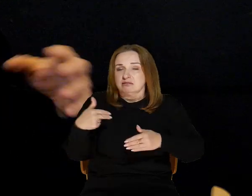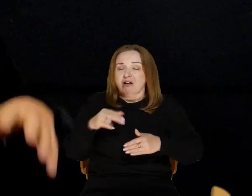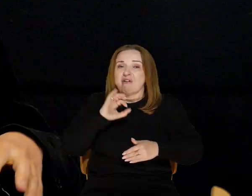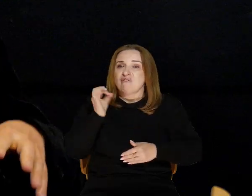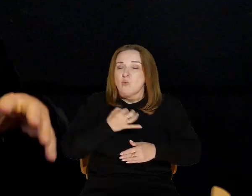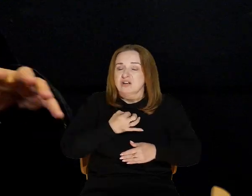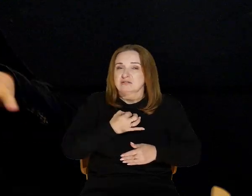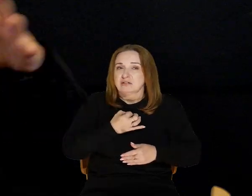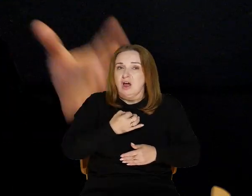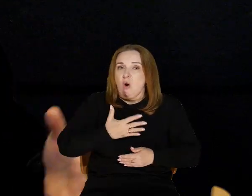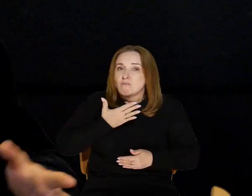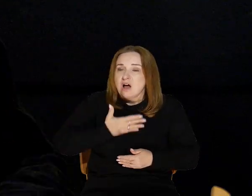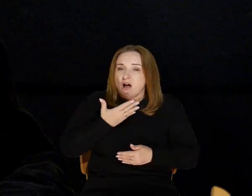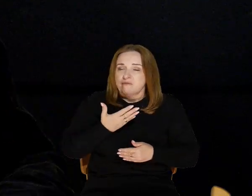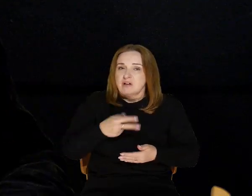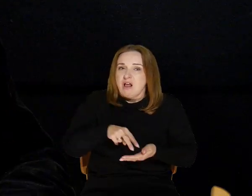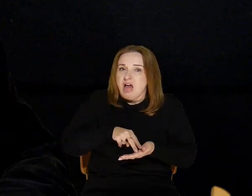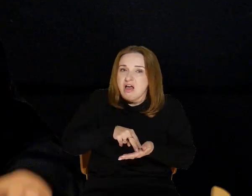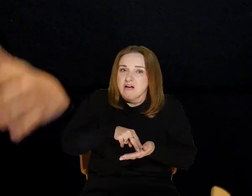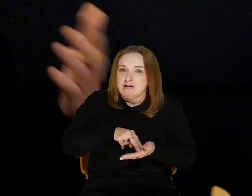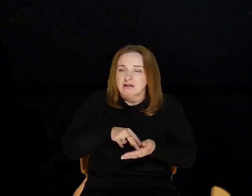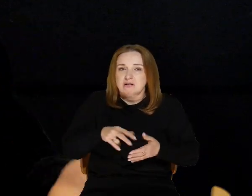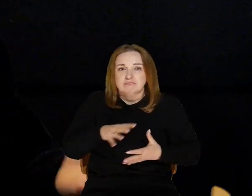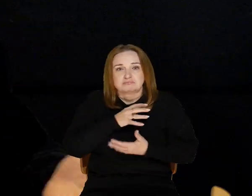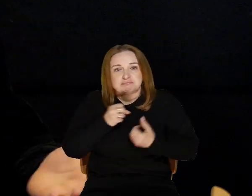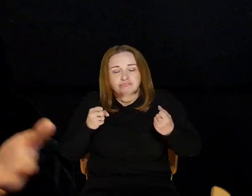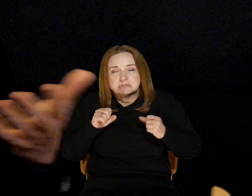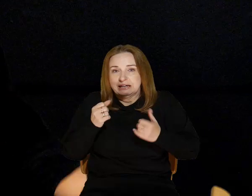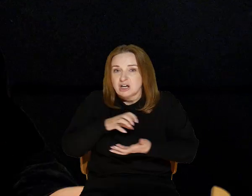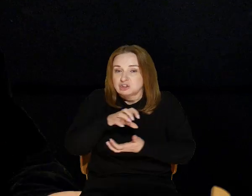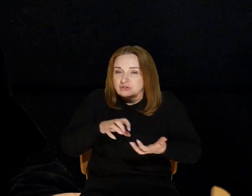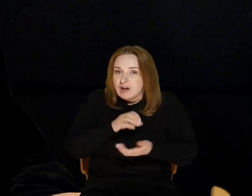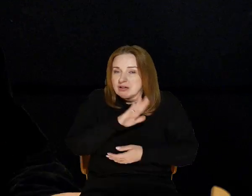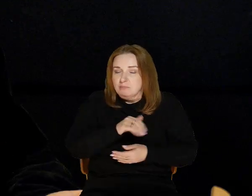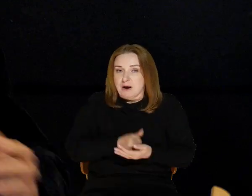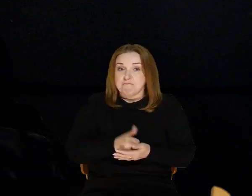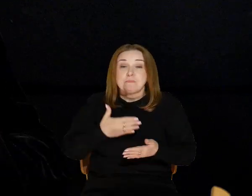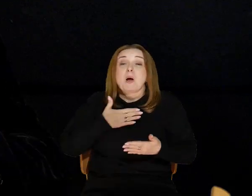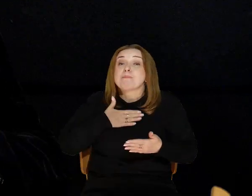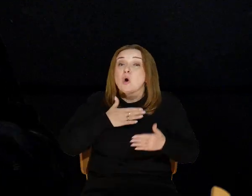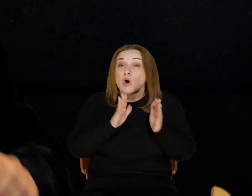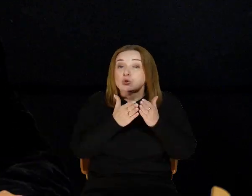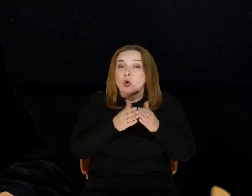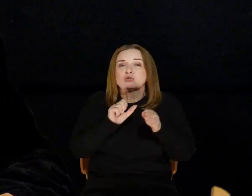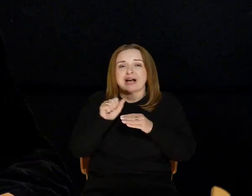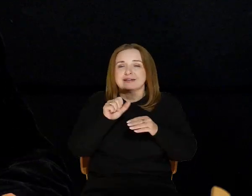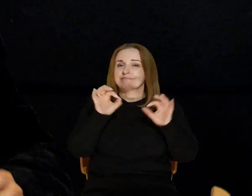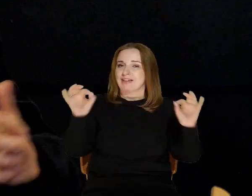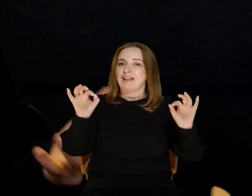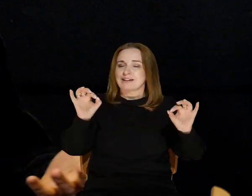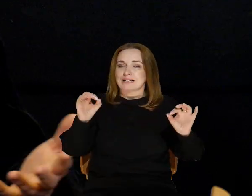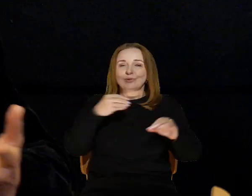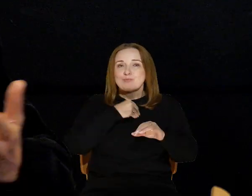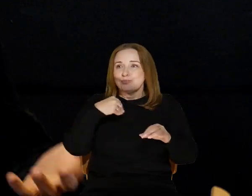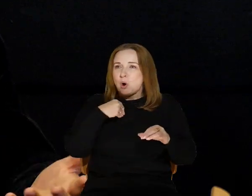lęki, obawy, sposoby myślenia o świecie. Przy czym moja książka jest zdecydowanie bardziej o współczesnej Polsce. To znaczy ja staram się zrozumieć